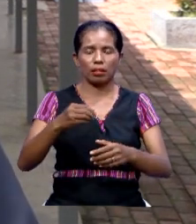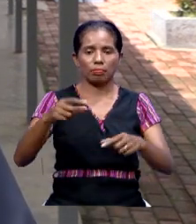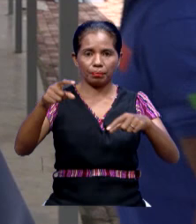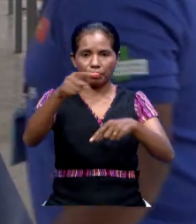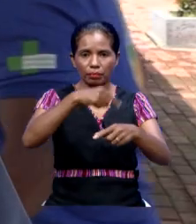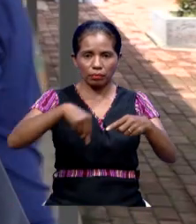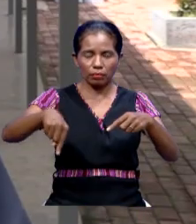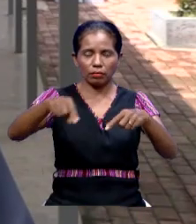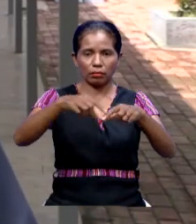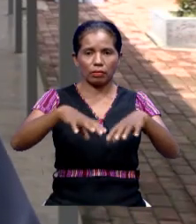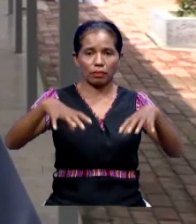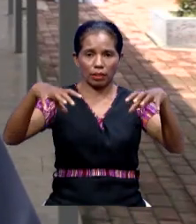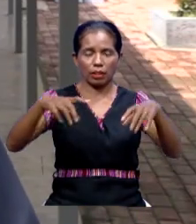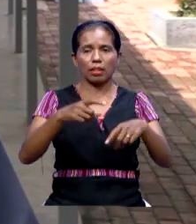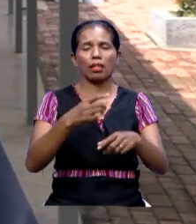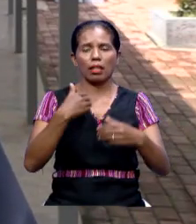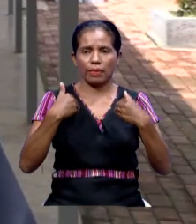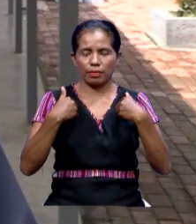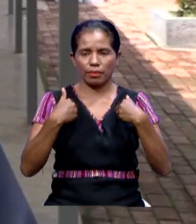sa malu ga